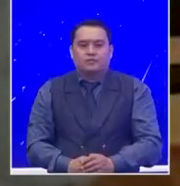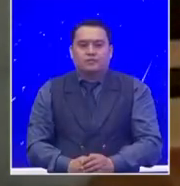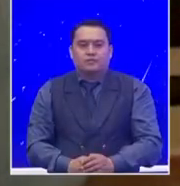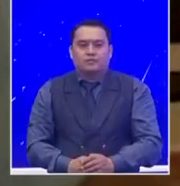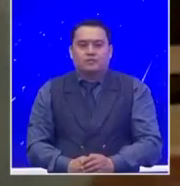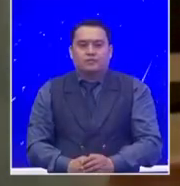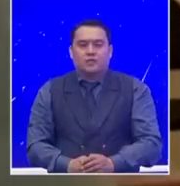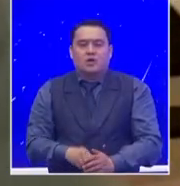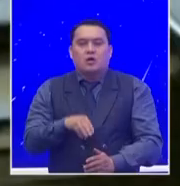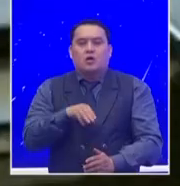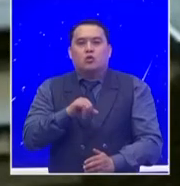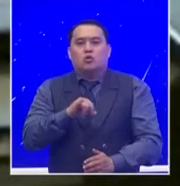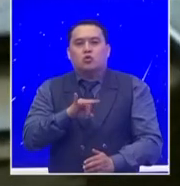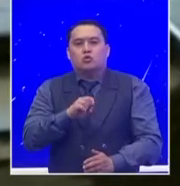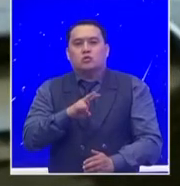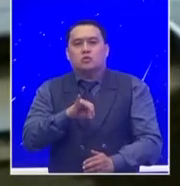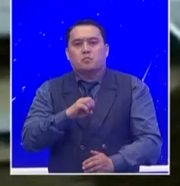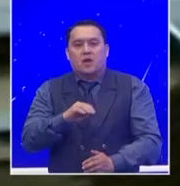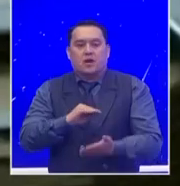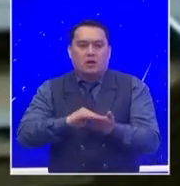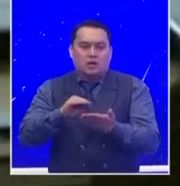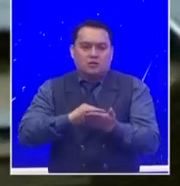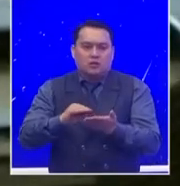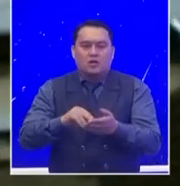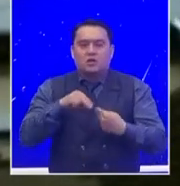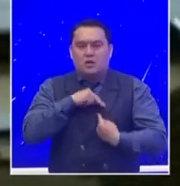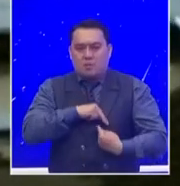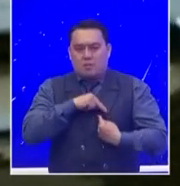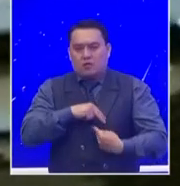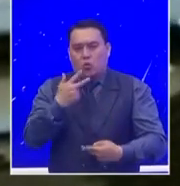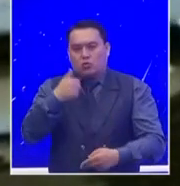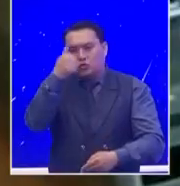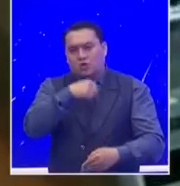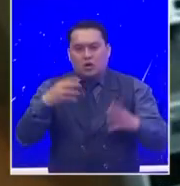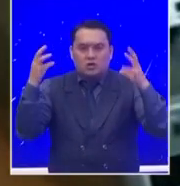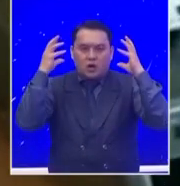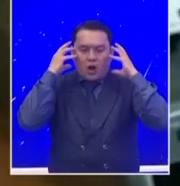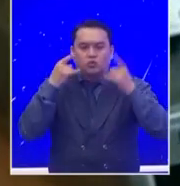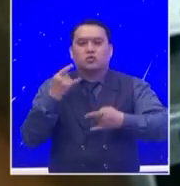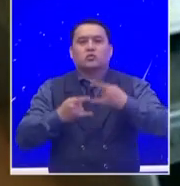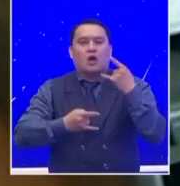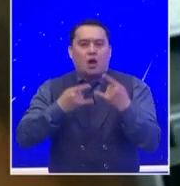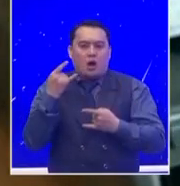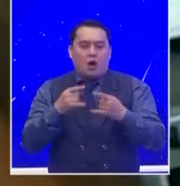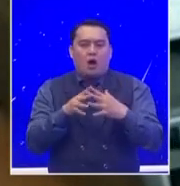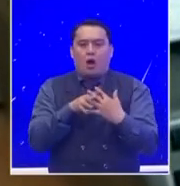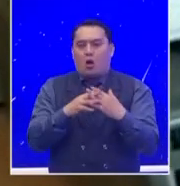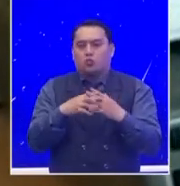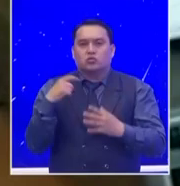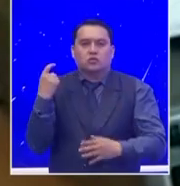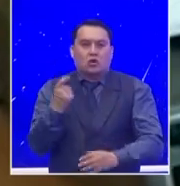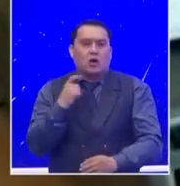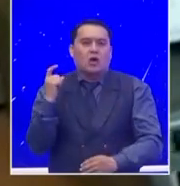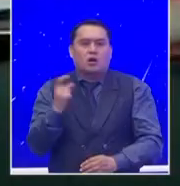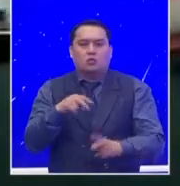табаны күректей 40 жылдан астам уақыт журналистика саласында еңбек етті. Облыстық радио, одан соң Жетісу телеарнасында ауыл шаруашылық және